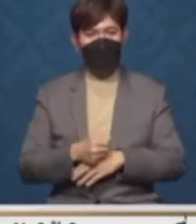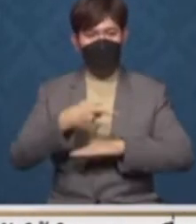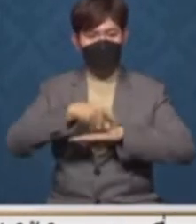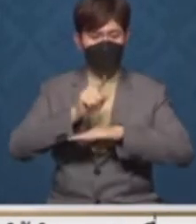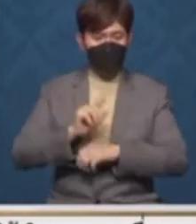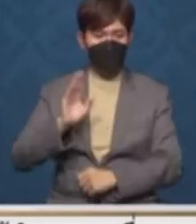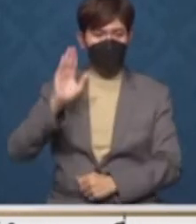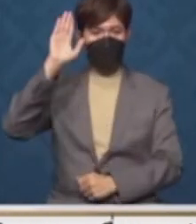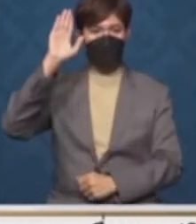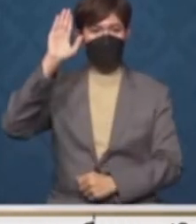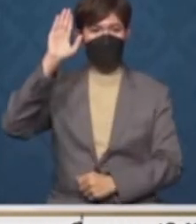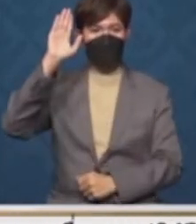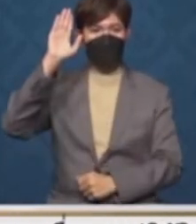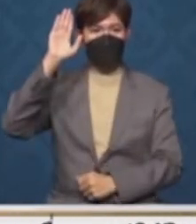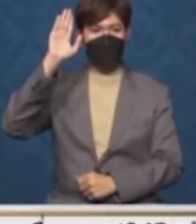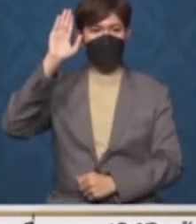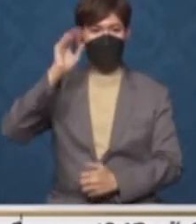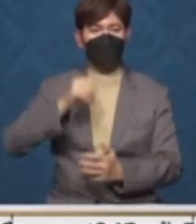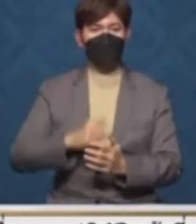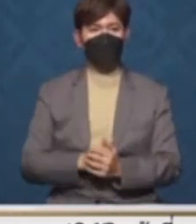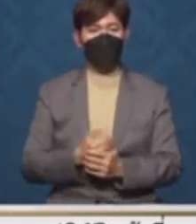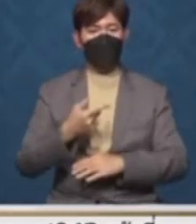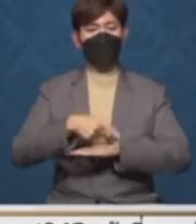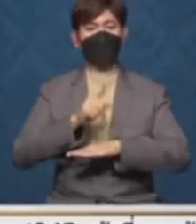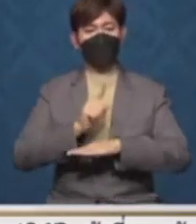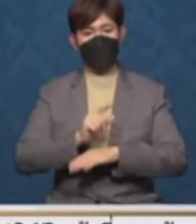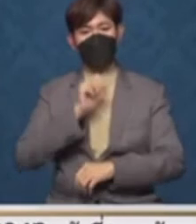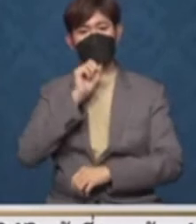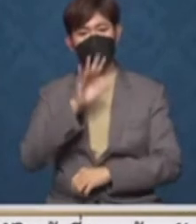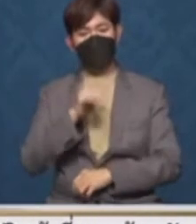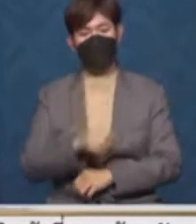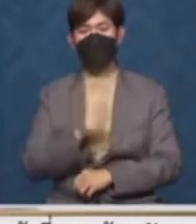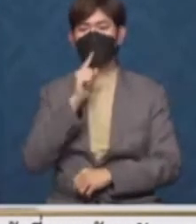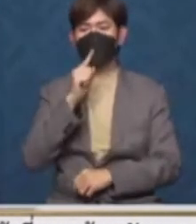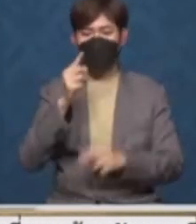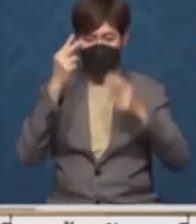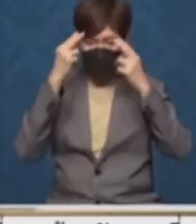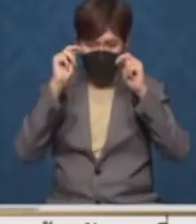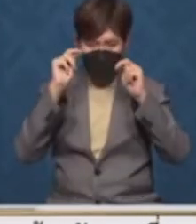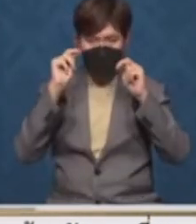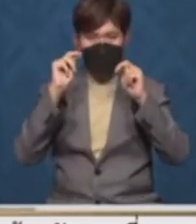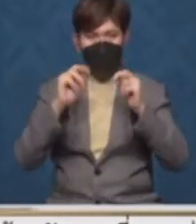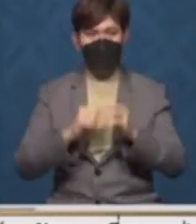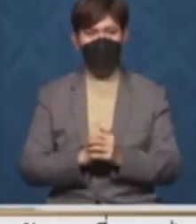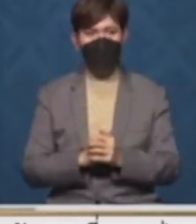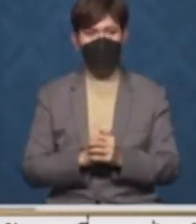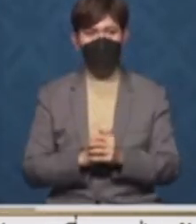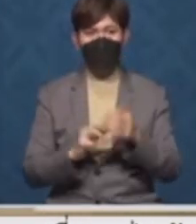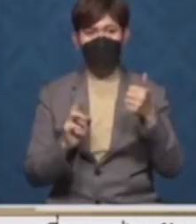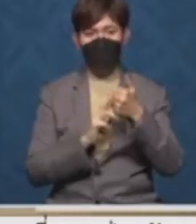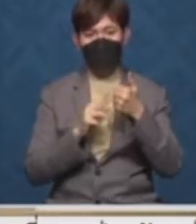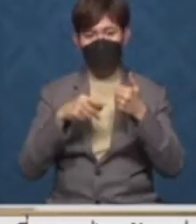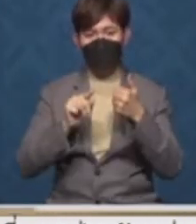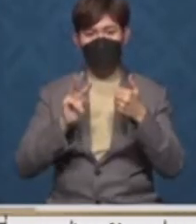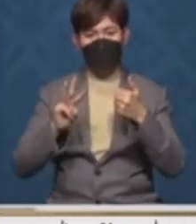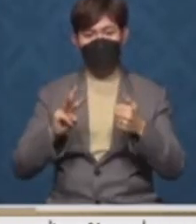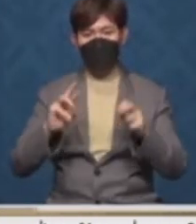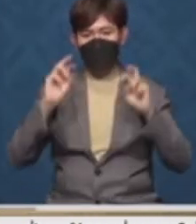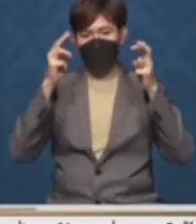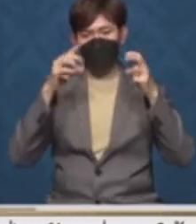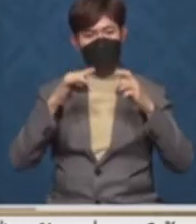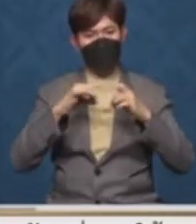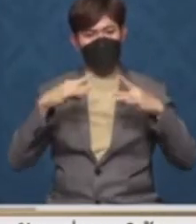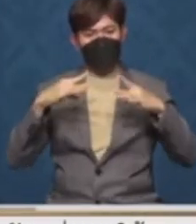งครับ ครับเรากล่าวหาท่านนายกรัฐมนตรี ครับ ลุงป้อมไม่ได้เกี่ยวกับประเด็นไม่ไว้วางใจ